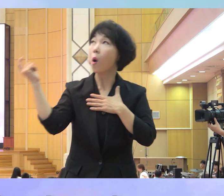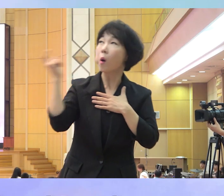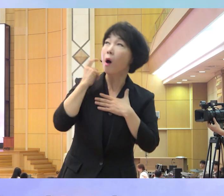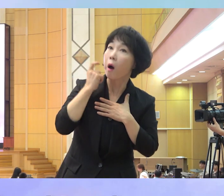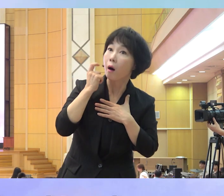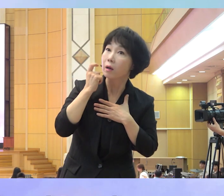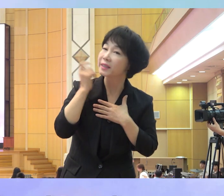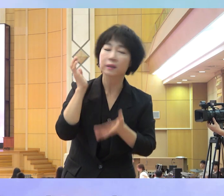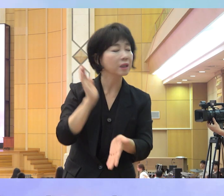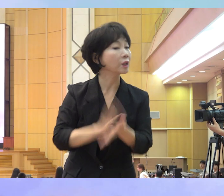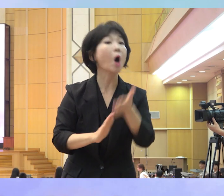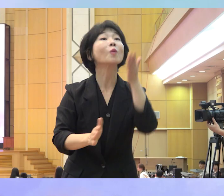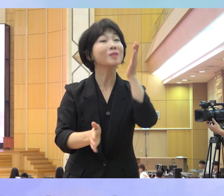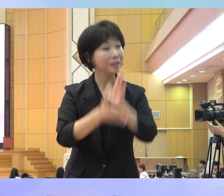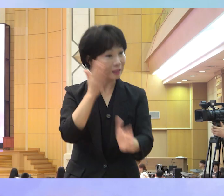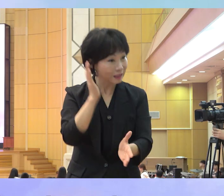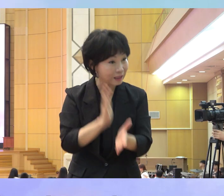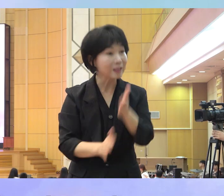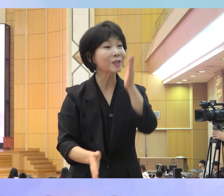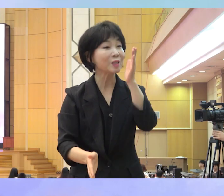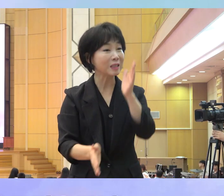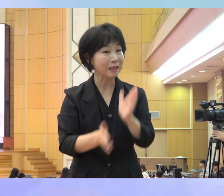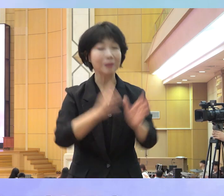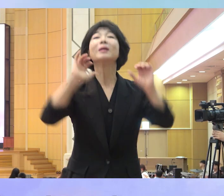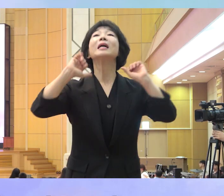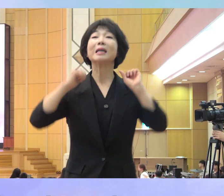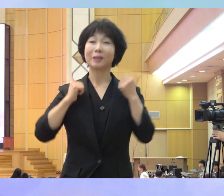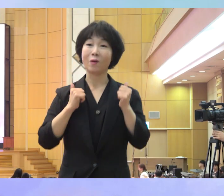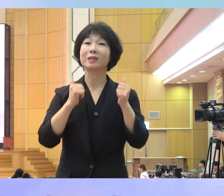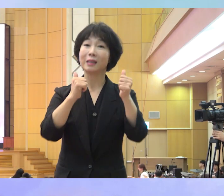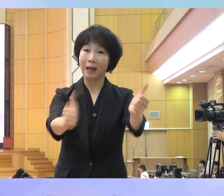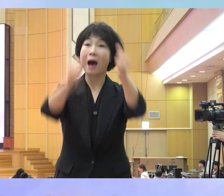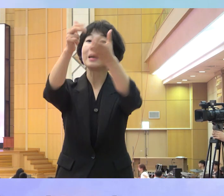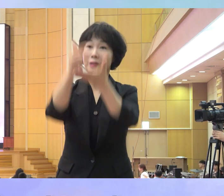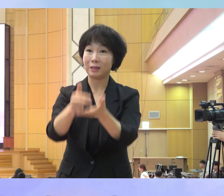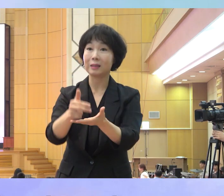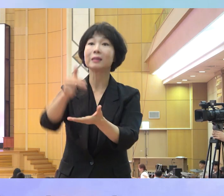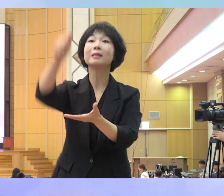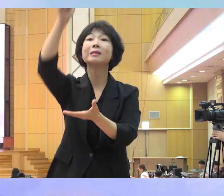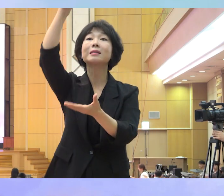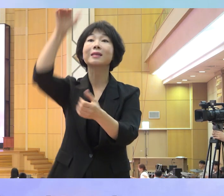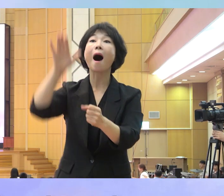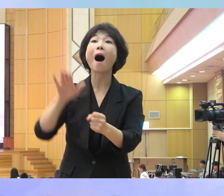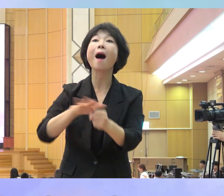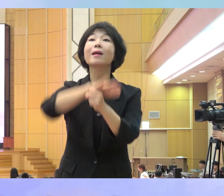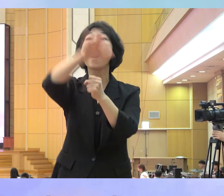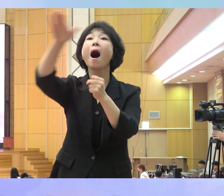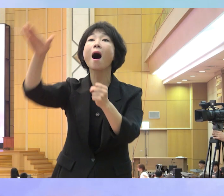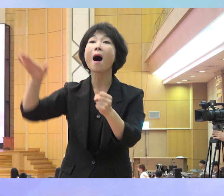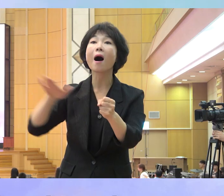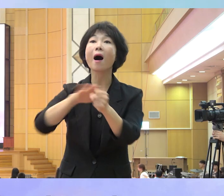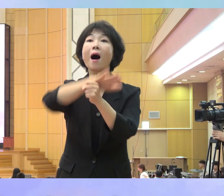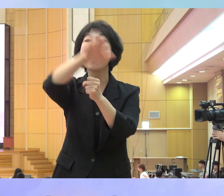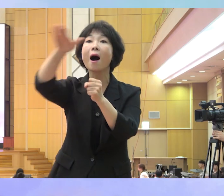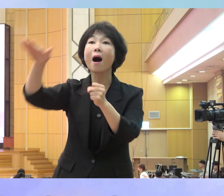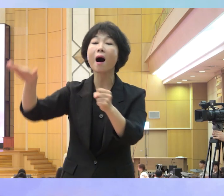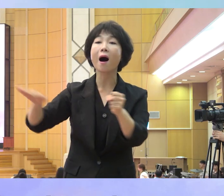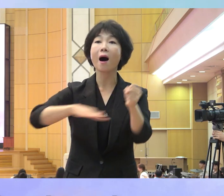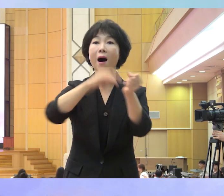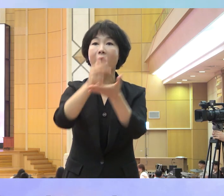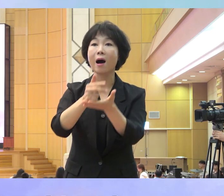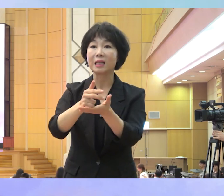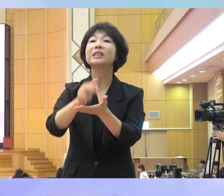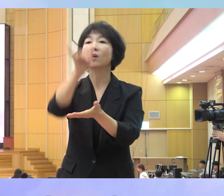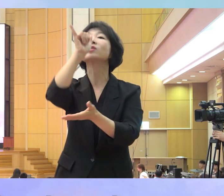변함없으신 거짓 없으신 성실하신 그 사랑.